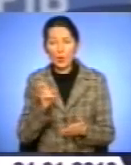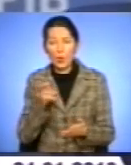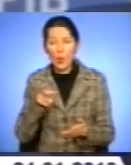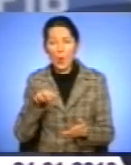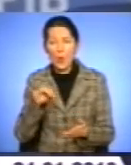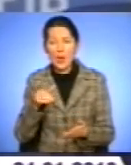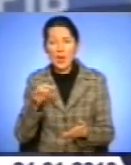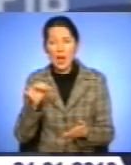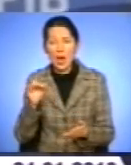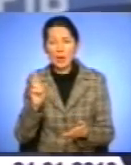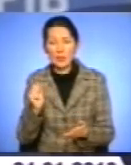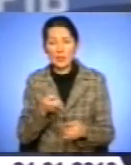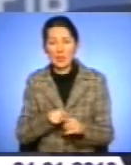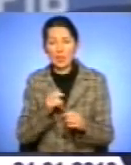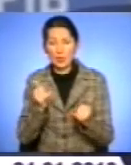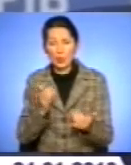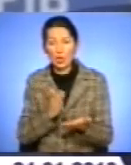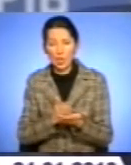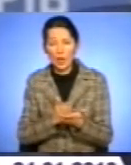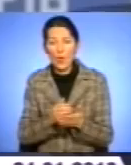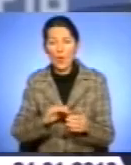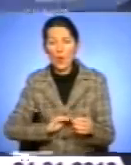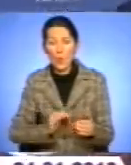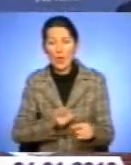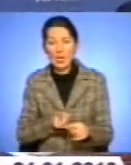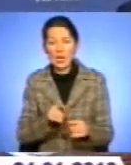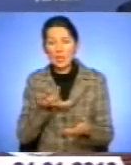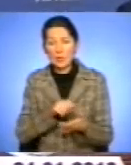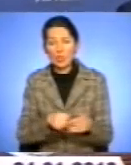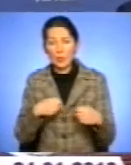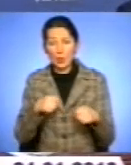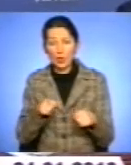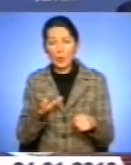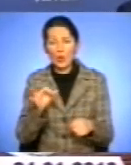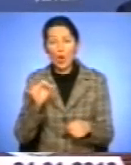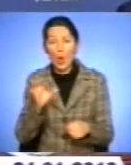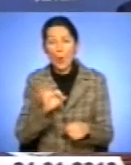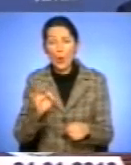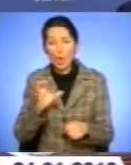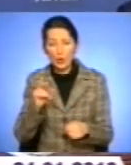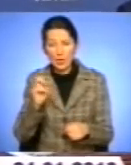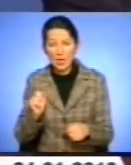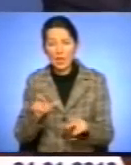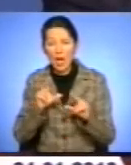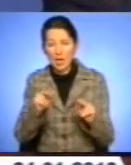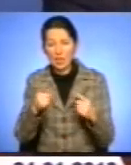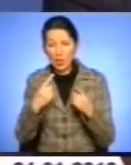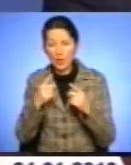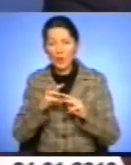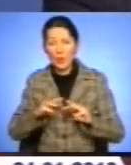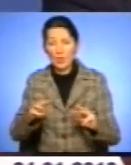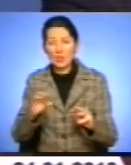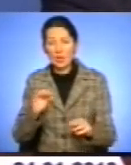соответственно, ну, где-то плюс 3%, то есть ставка вообще кредитования будет 18,5%. После